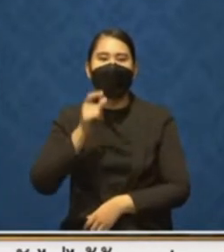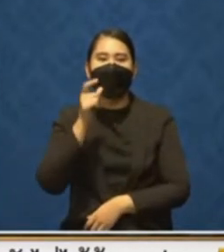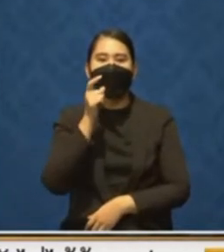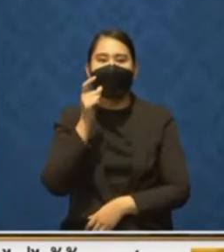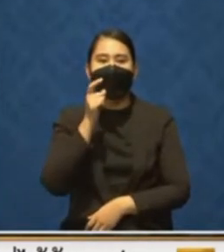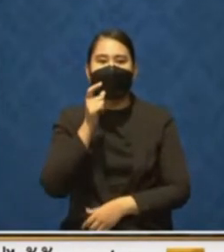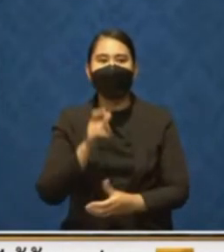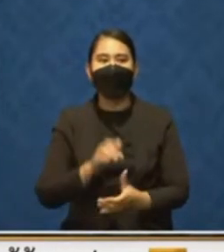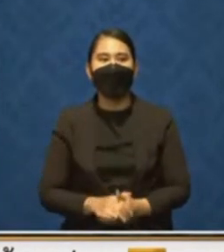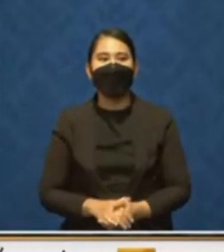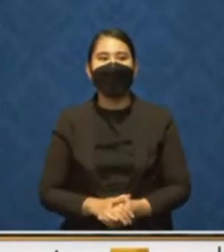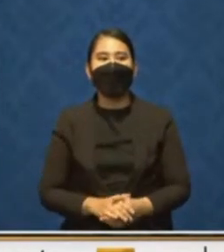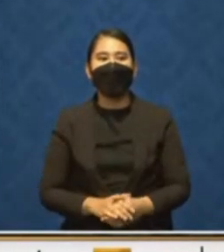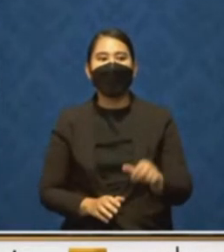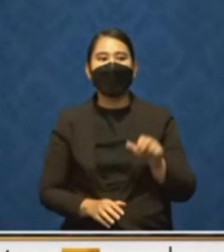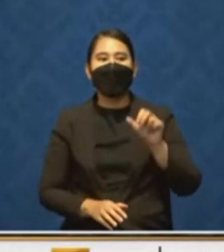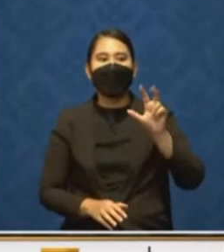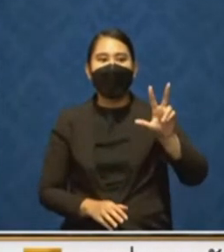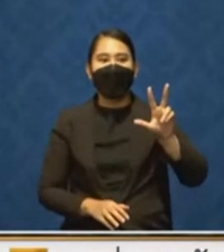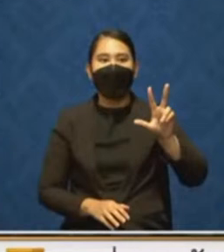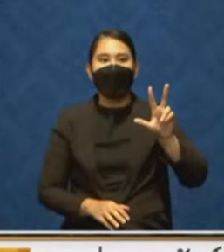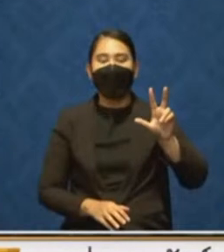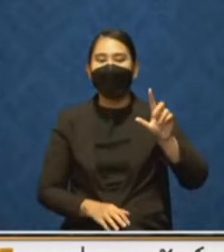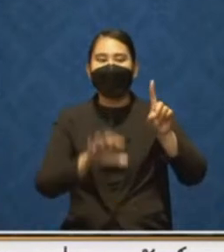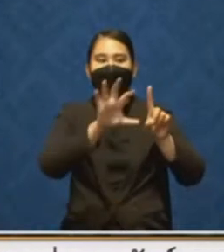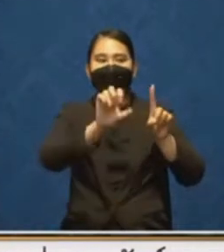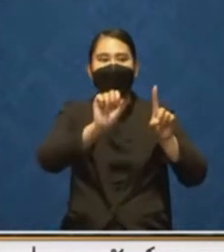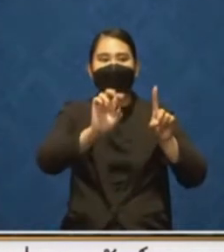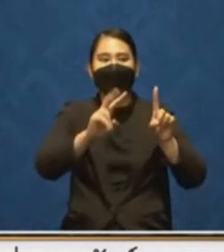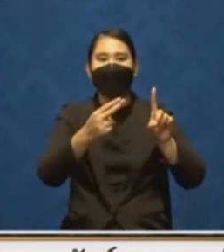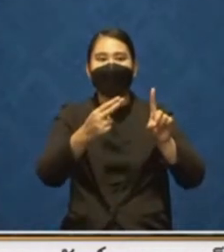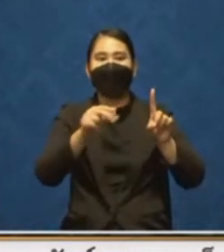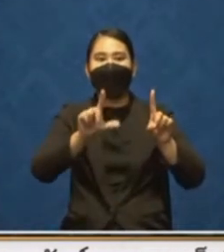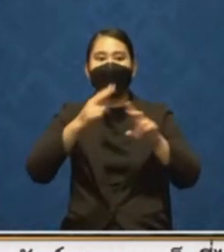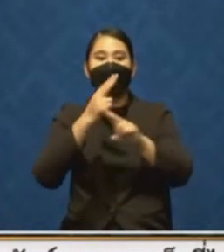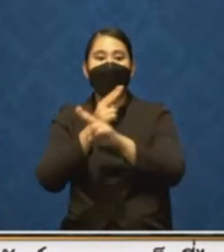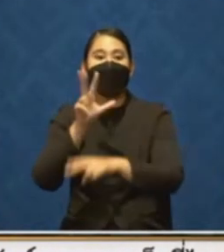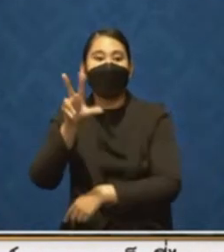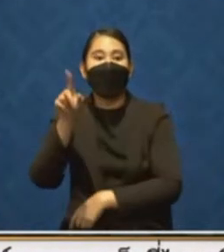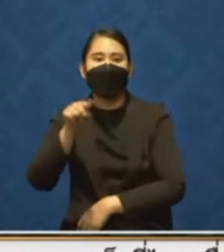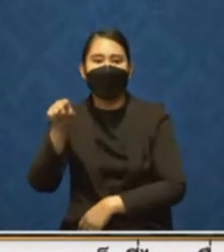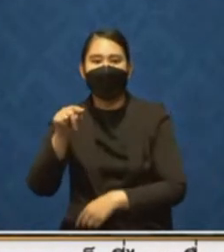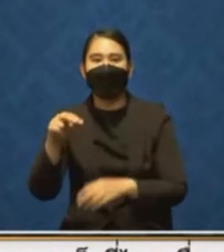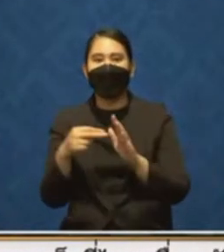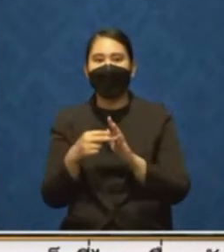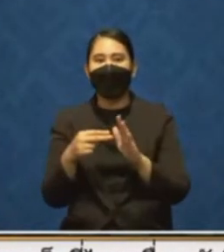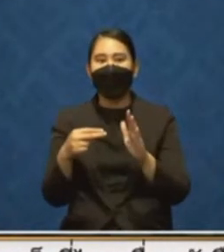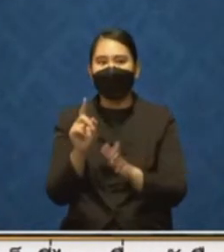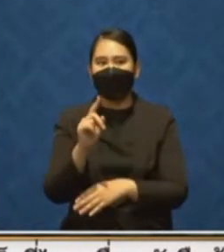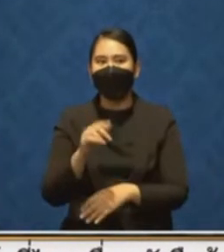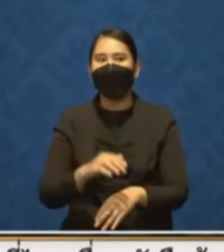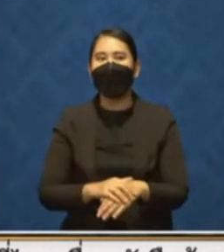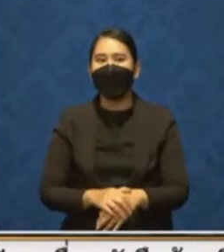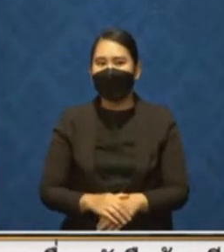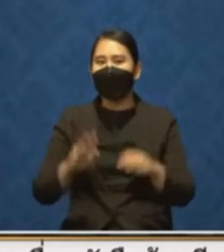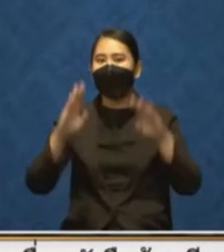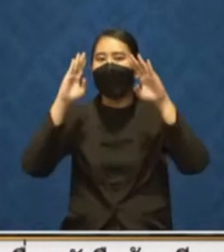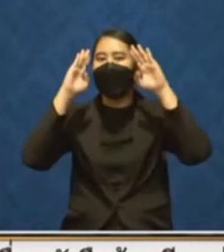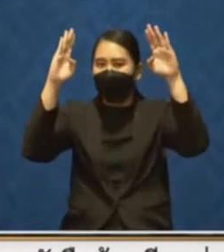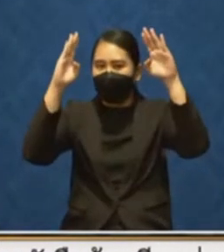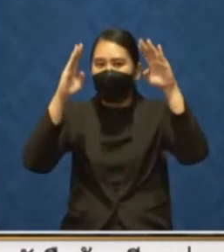ล้านบาทคูณ 3เปอร์เซ็นต์เที่ยวหน้าปริญแปลว่ามีเหลี่ยมมีเล่ห์เหลี่ยมมากมีประสบการณ์มาก